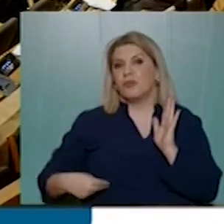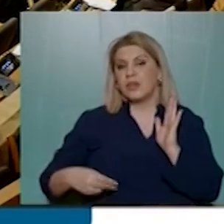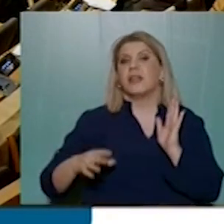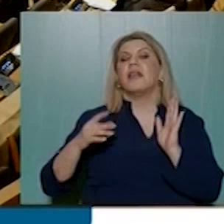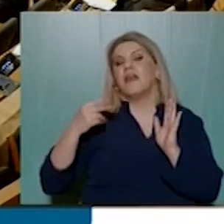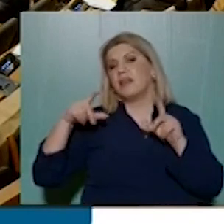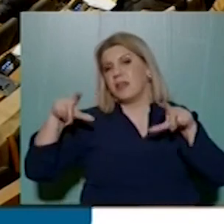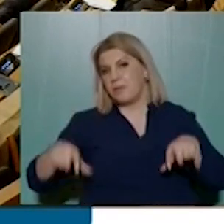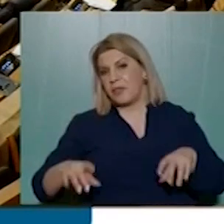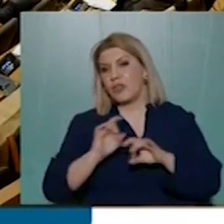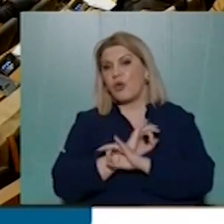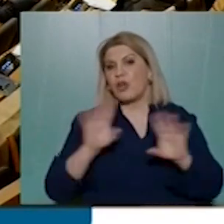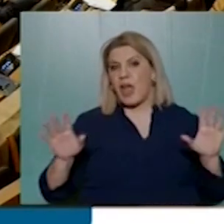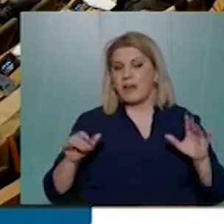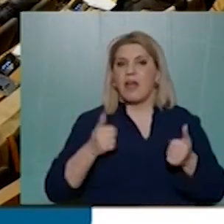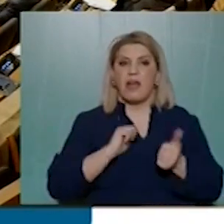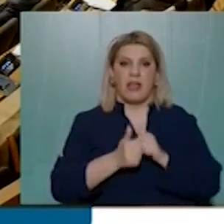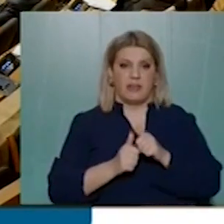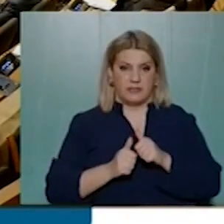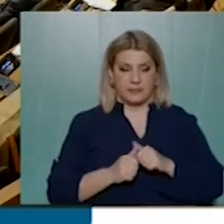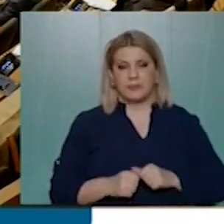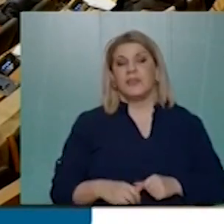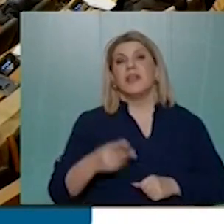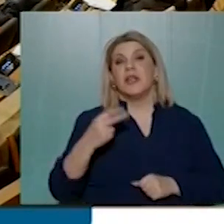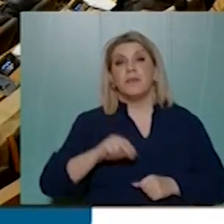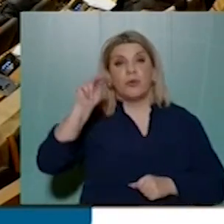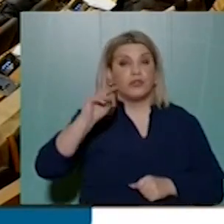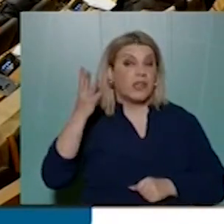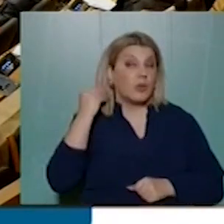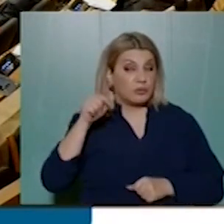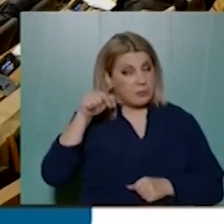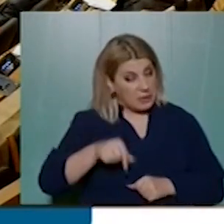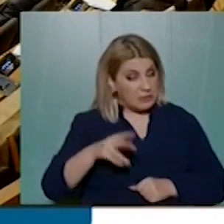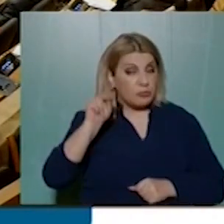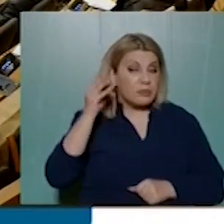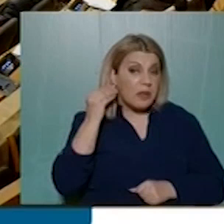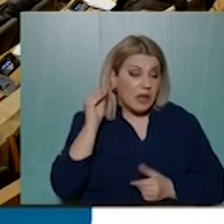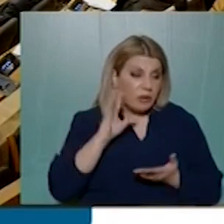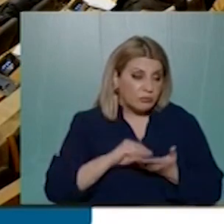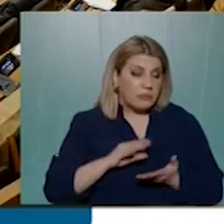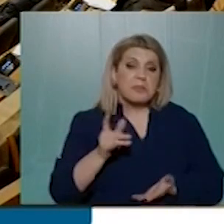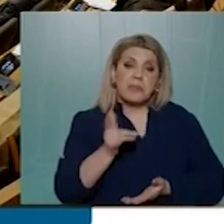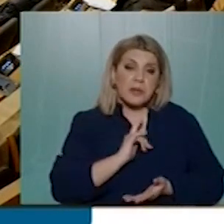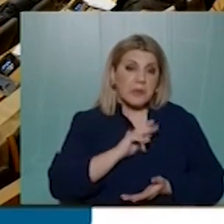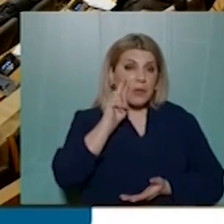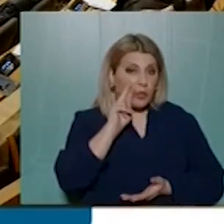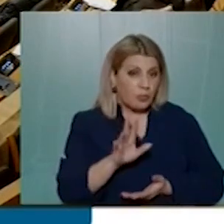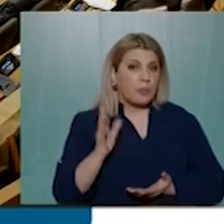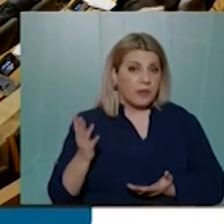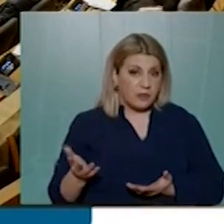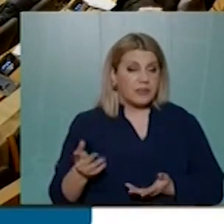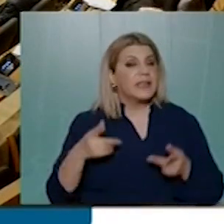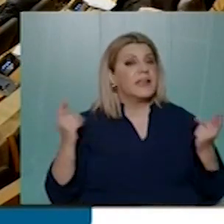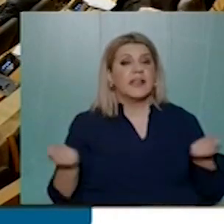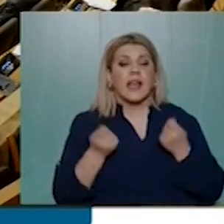γήπεδα για δωρεάν πρόσβαση και άθληση υποσχέσεις ακούμε πάλι σήμερα εδώ περιμένουμε να δούμε τι